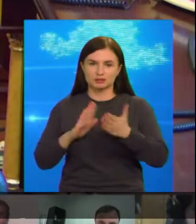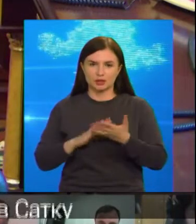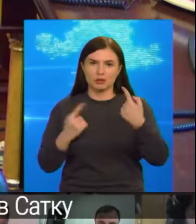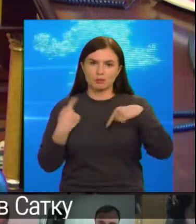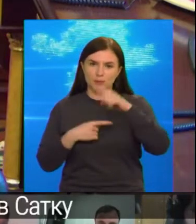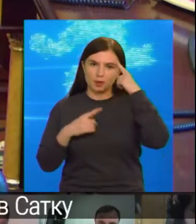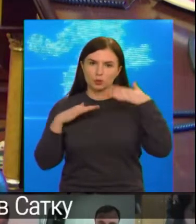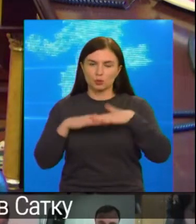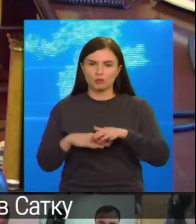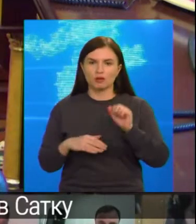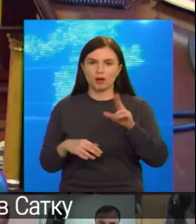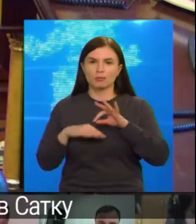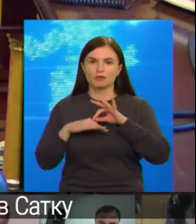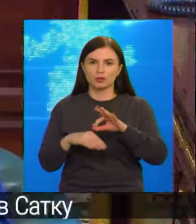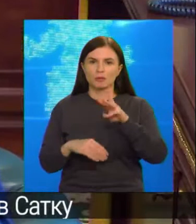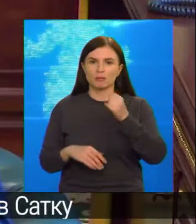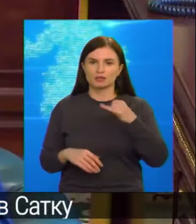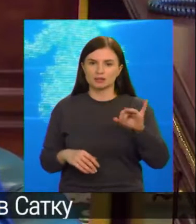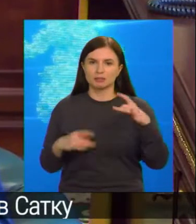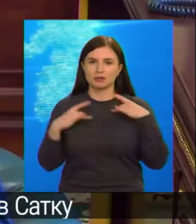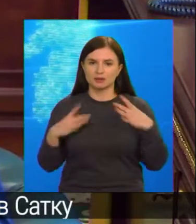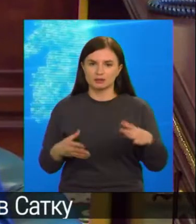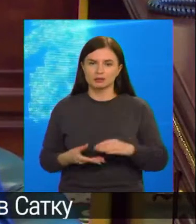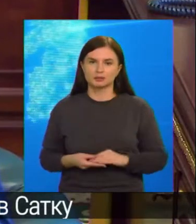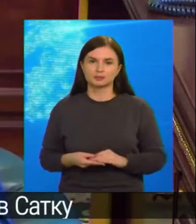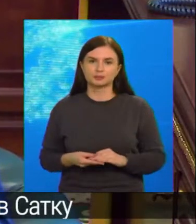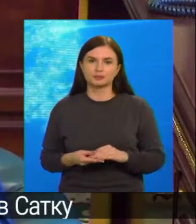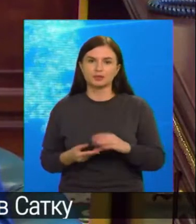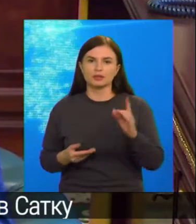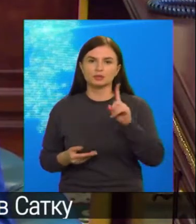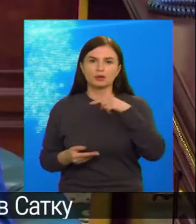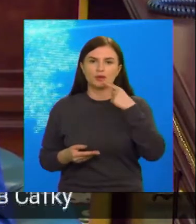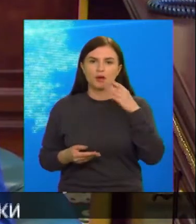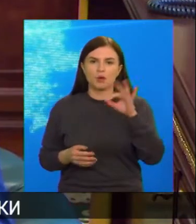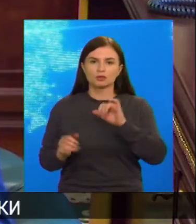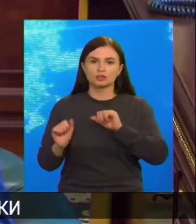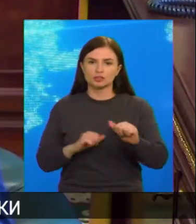регион встретит и проведет майские праздники. Что же касается защиты дипломов,